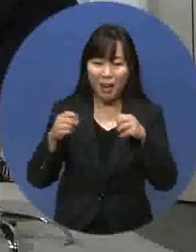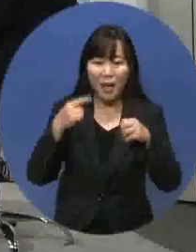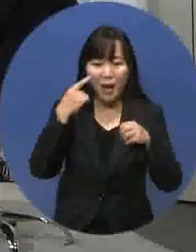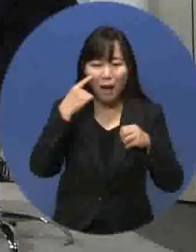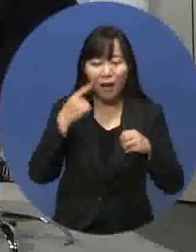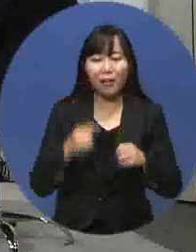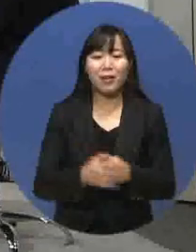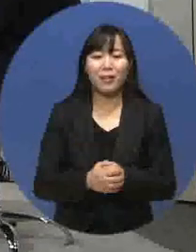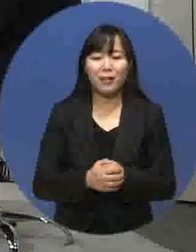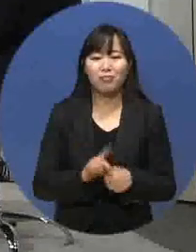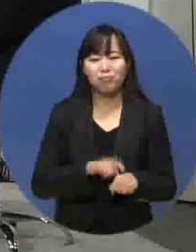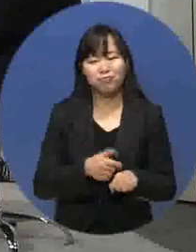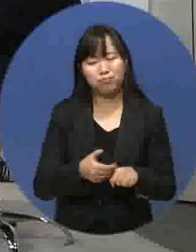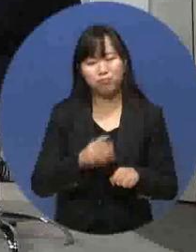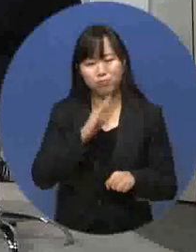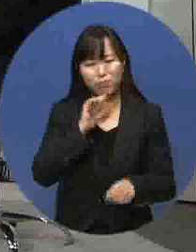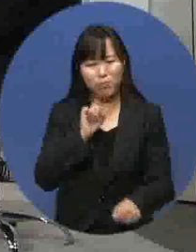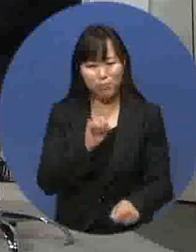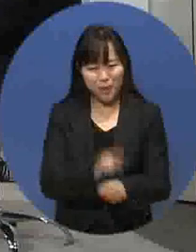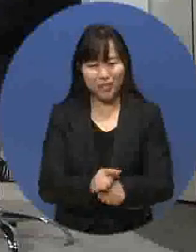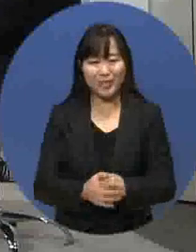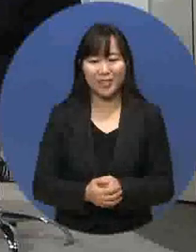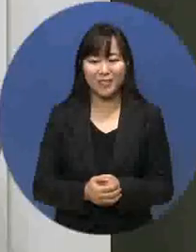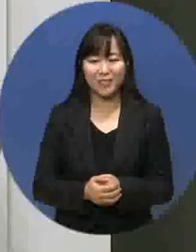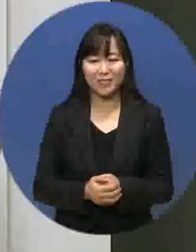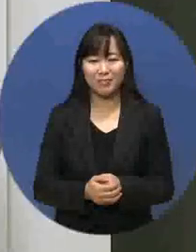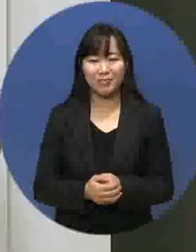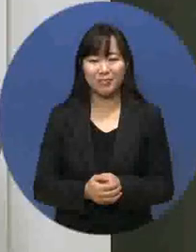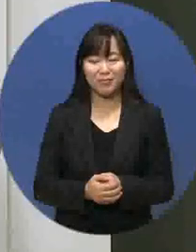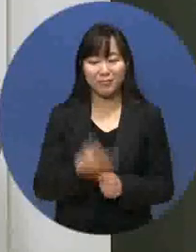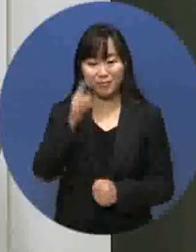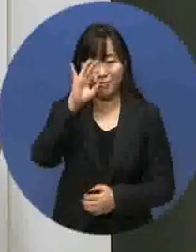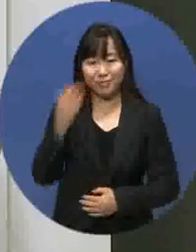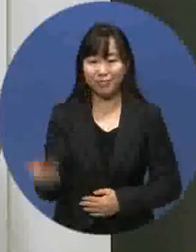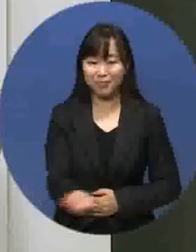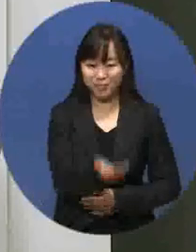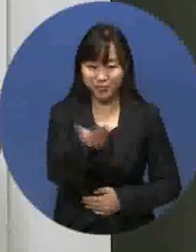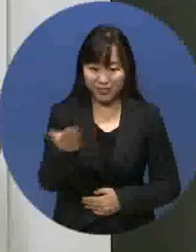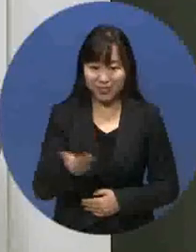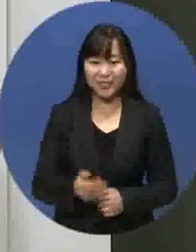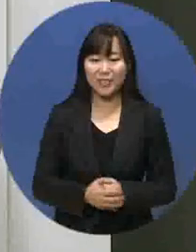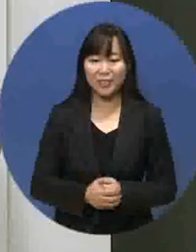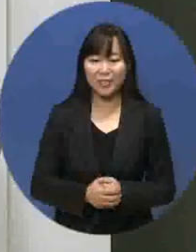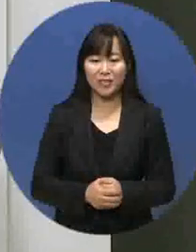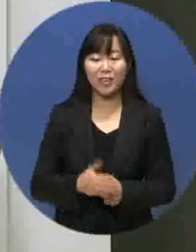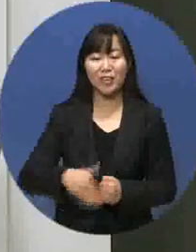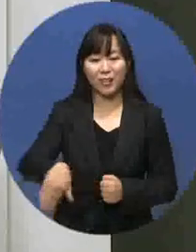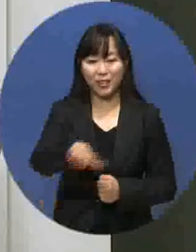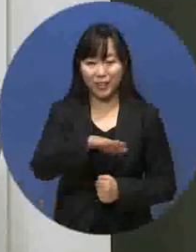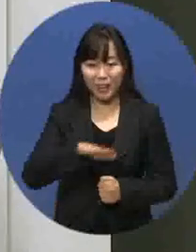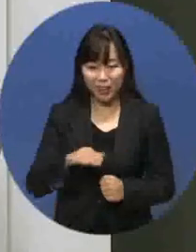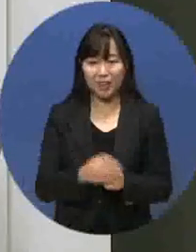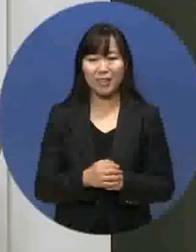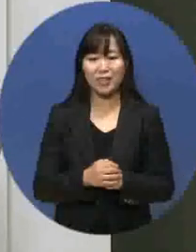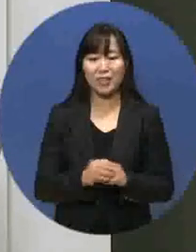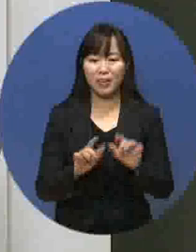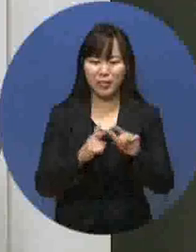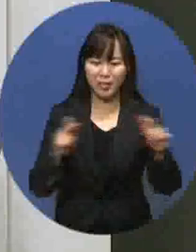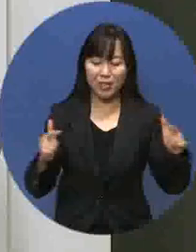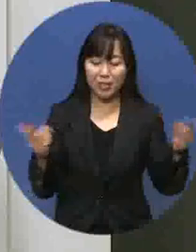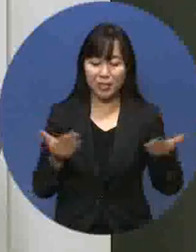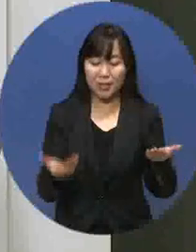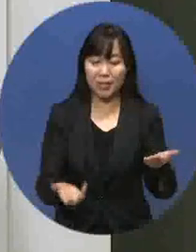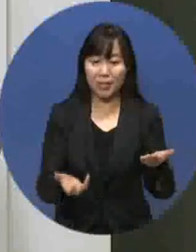나누다 보니까 시간이 다 된 것 같습니다. 시청자 여러분, 우리가 여러